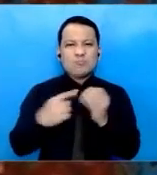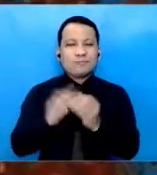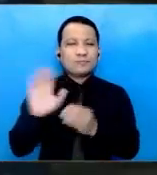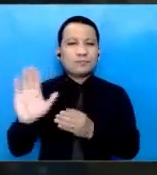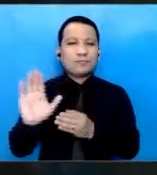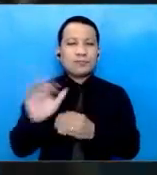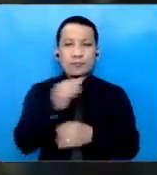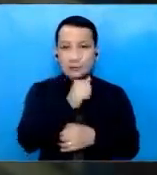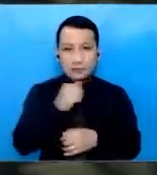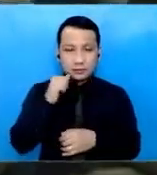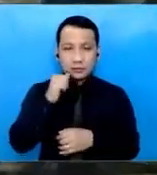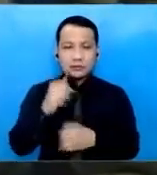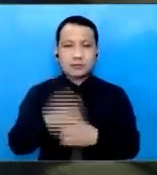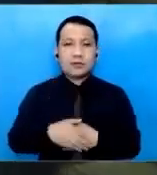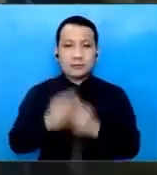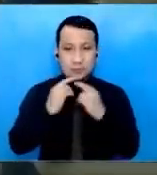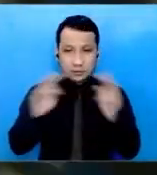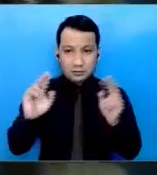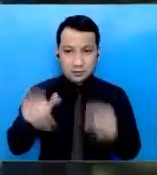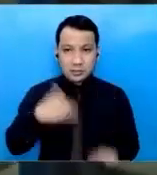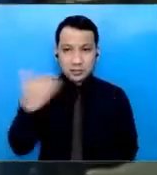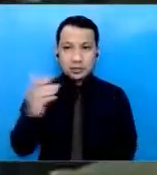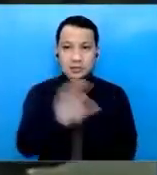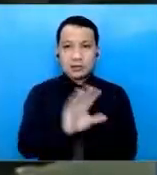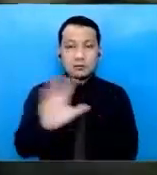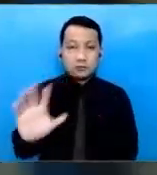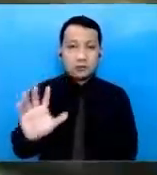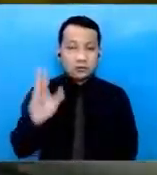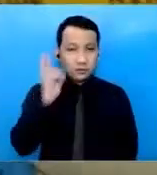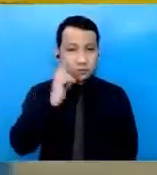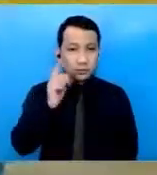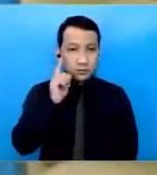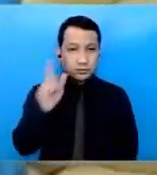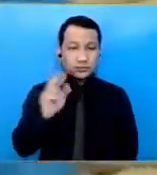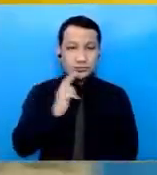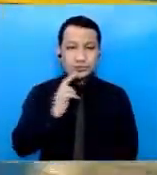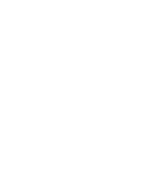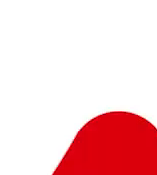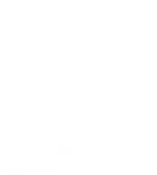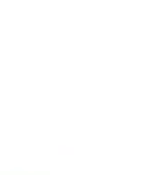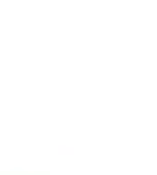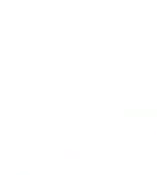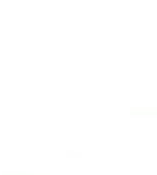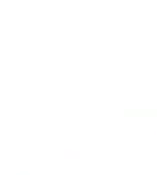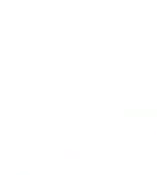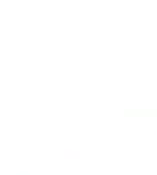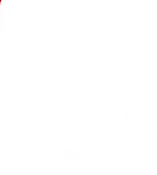agri-smuggling. Nagbabalita mula sa frontline, Romel Lopez, News 5.